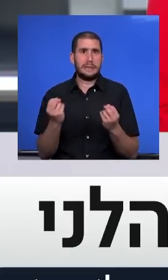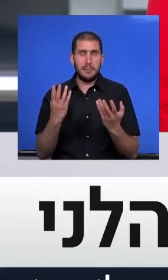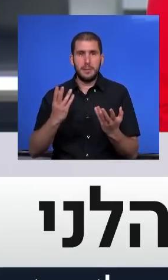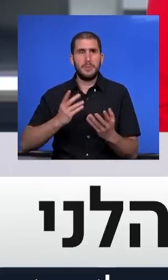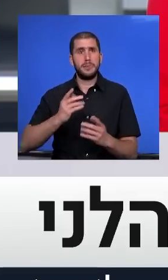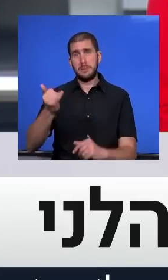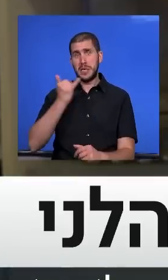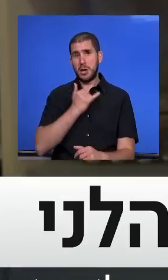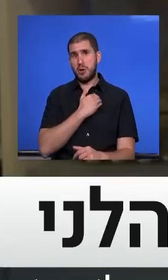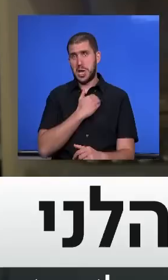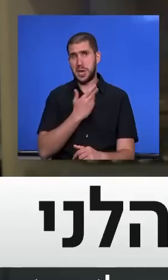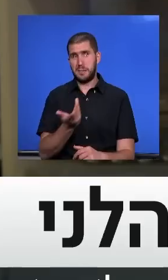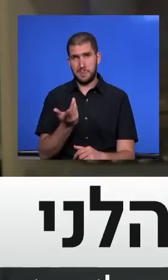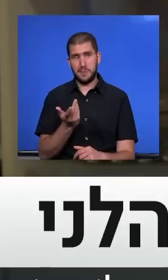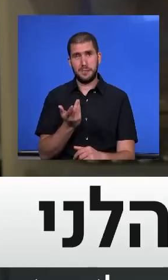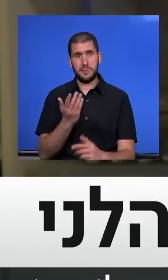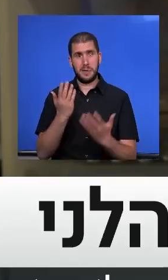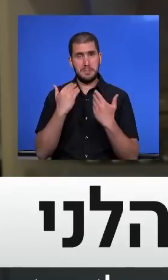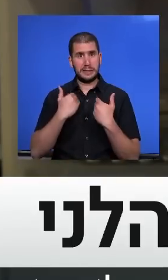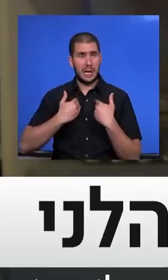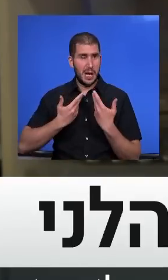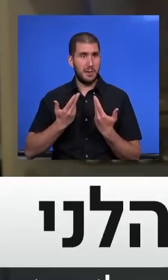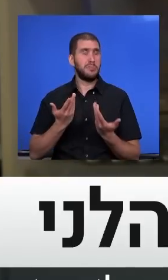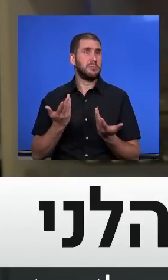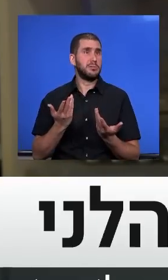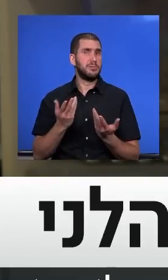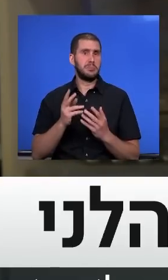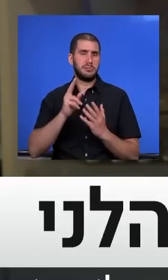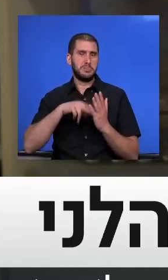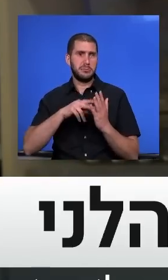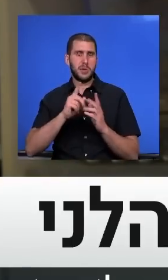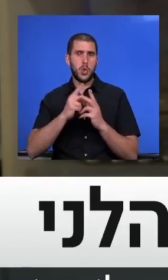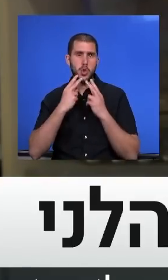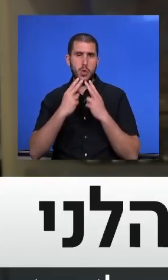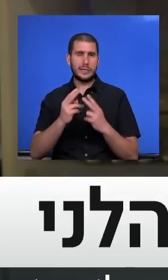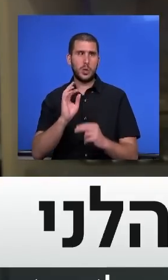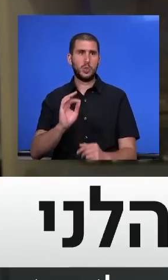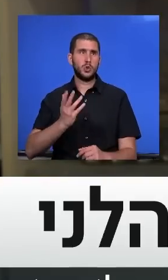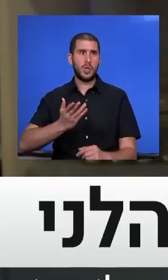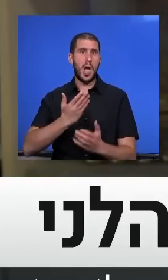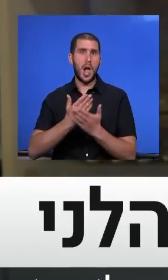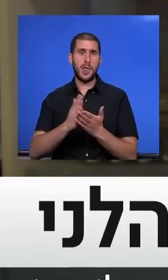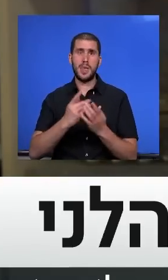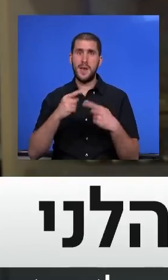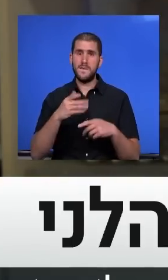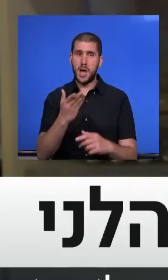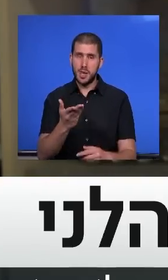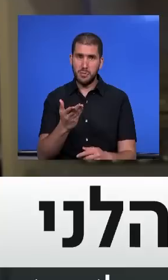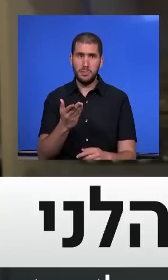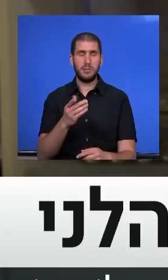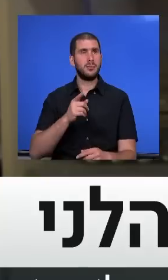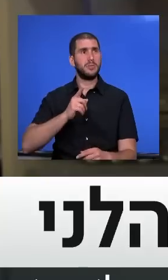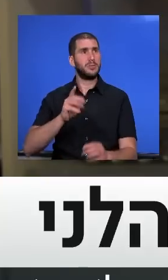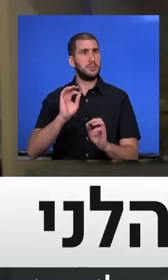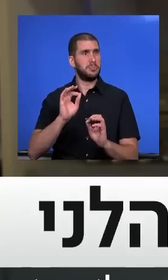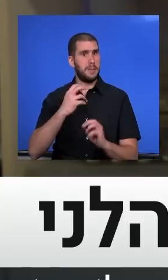התקשרה ומסרה לי, היא הקריאה לי את התוצאות של החלטת הוועדה, שהיא די